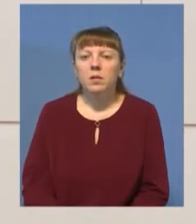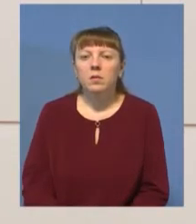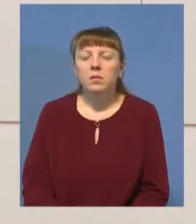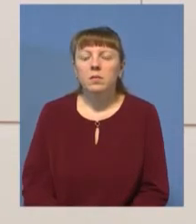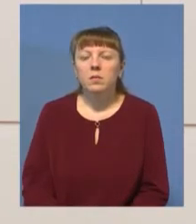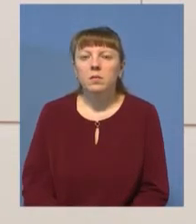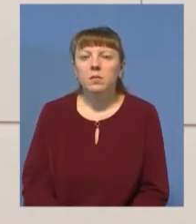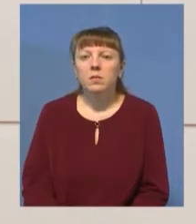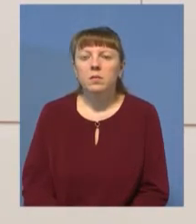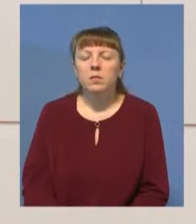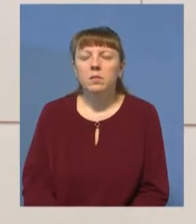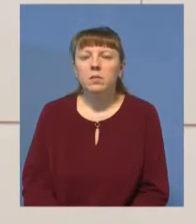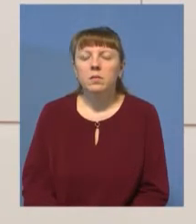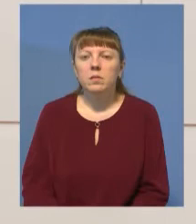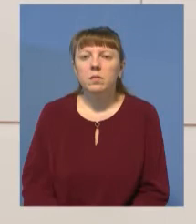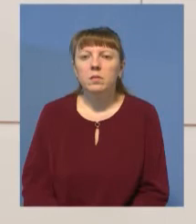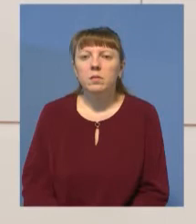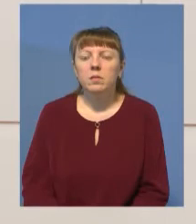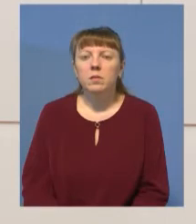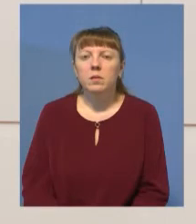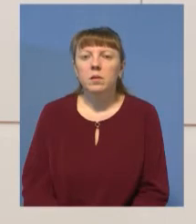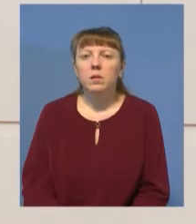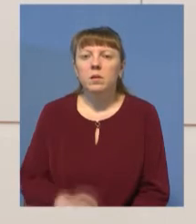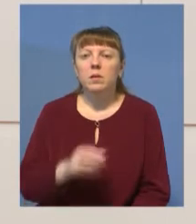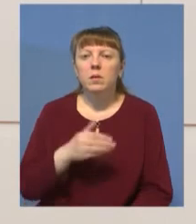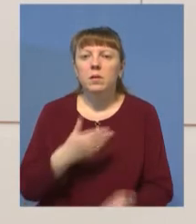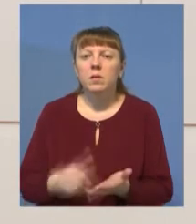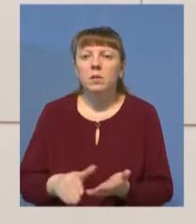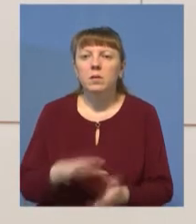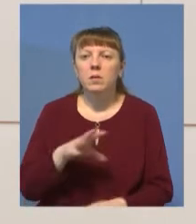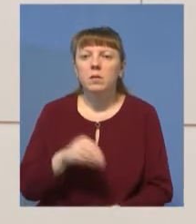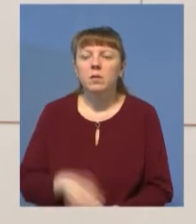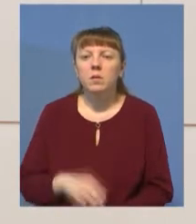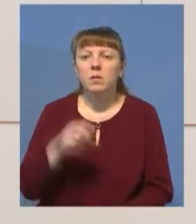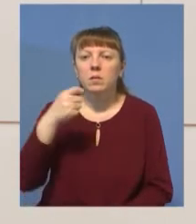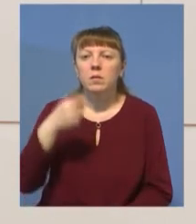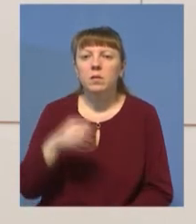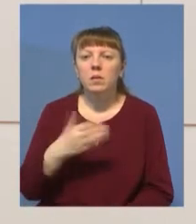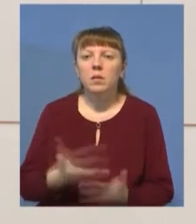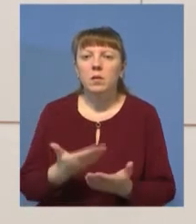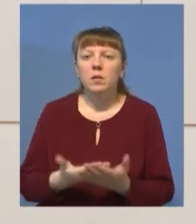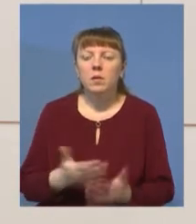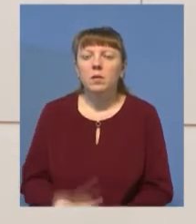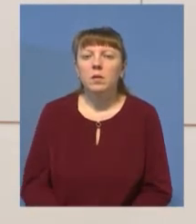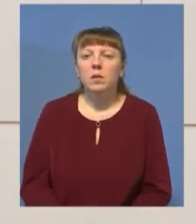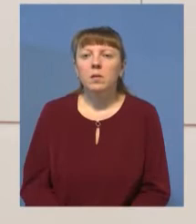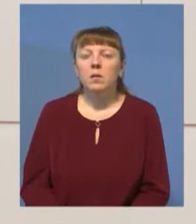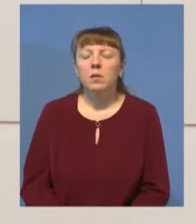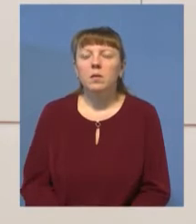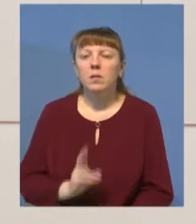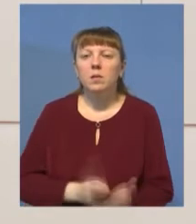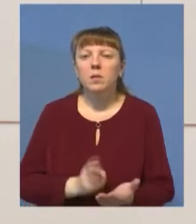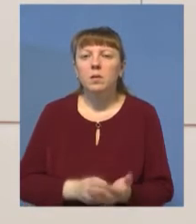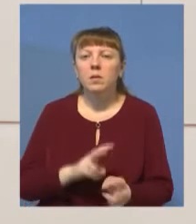получении этого претензионного письма. Это все видеофиксация также является одним из доказательств